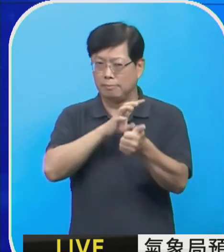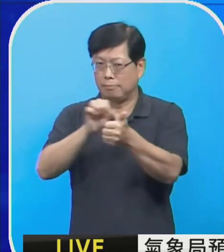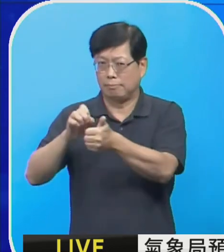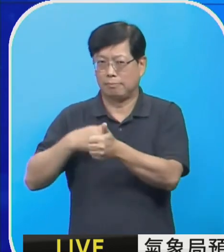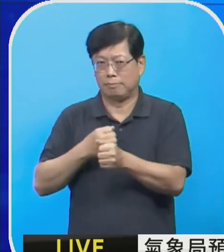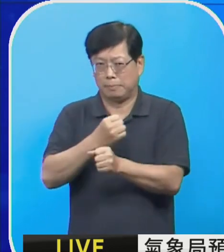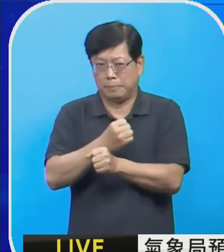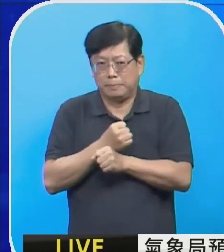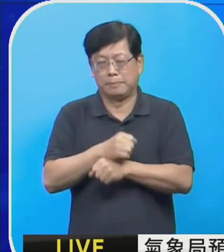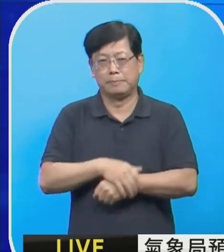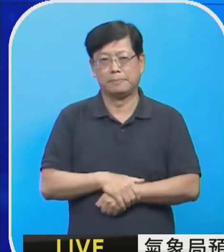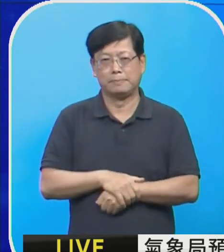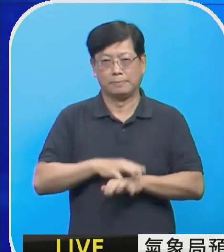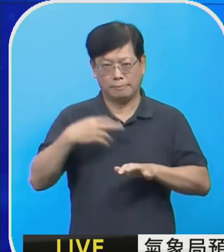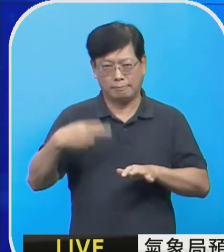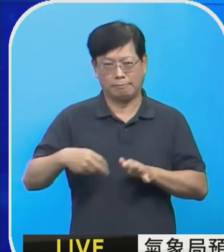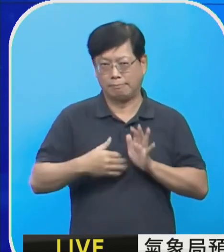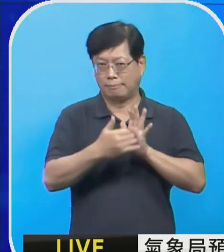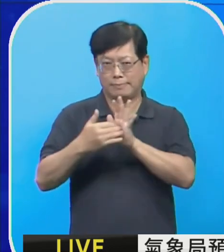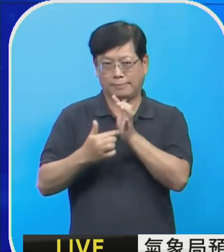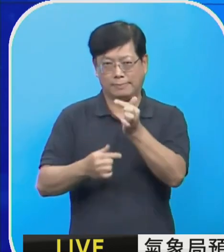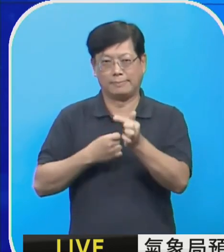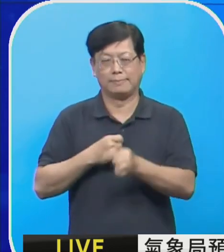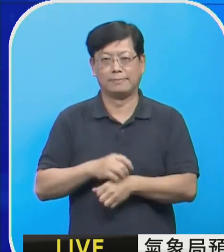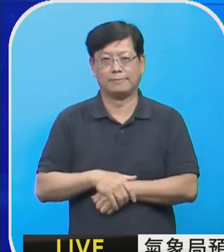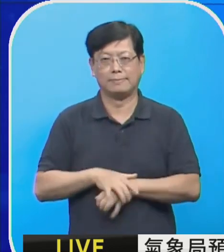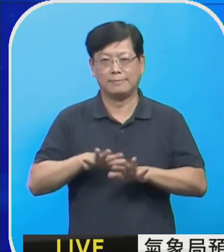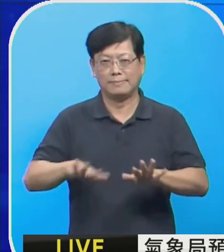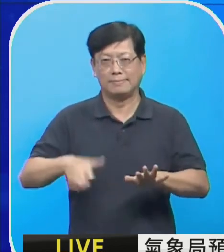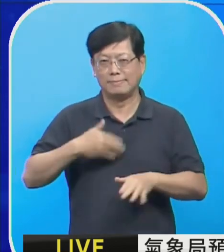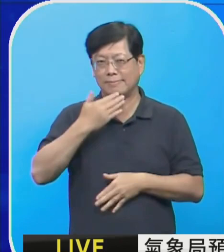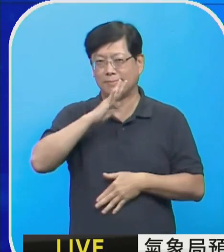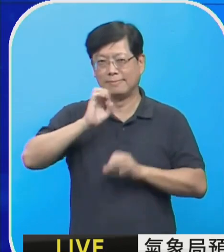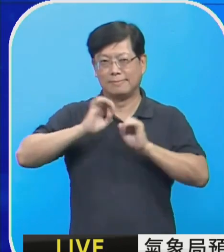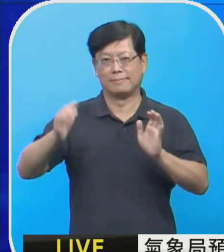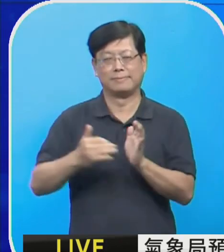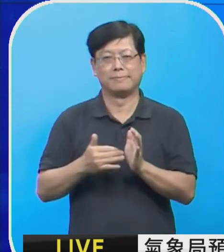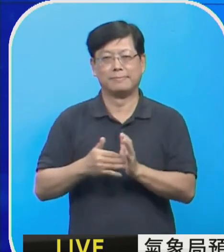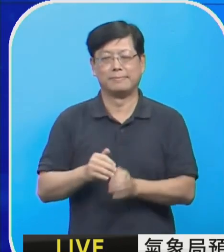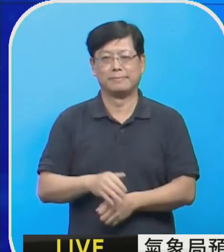家要多留意台风资讯，并且做好防台准备。以上是中午的台风说明。